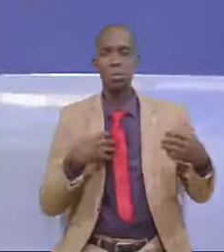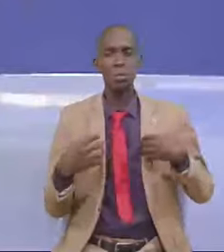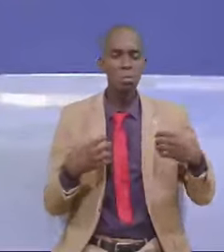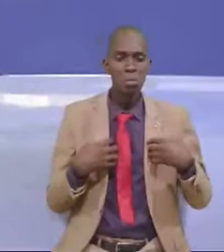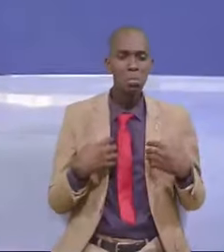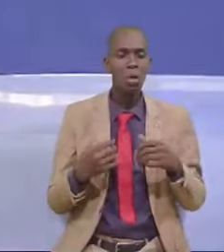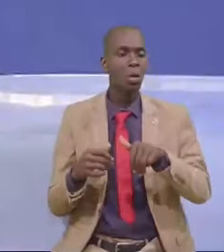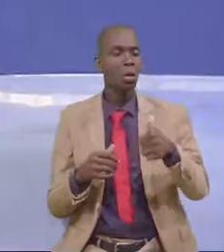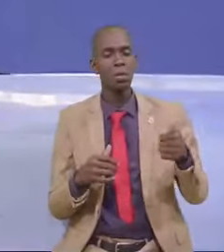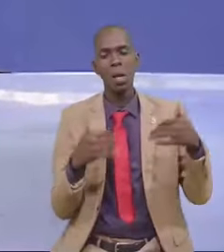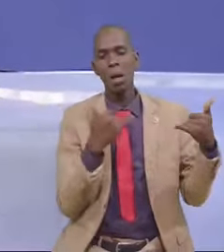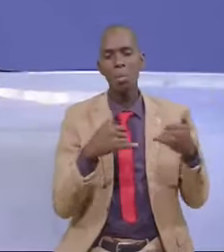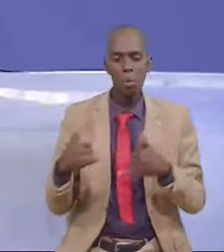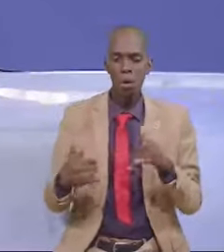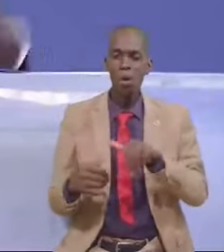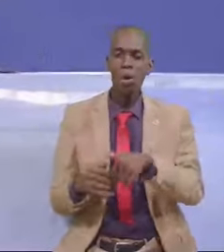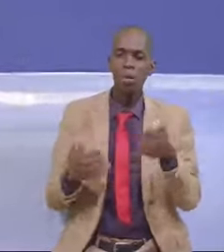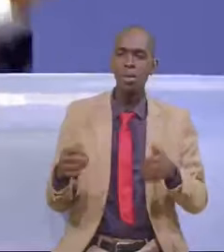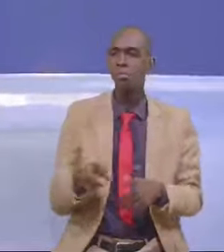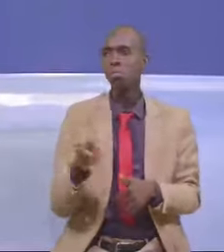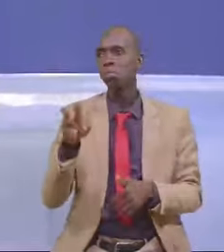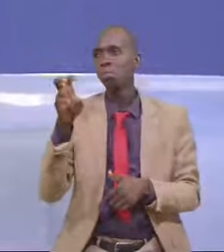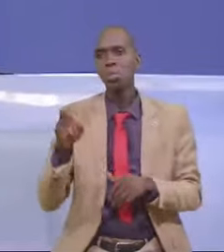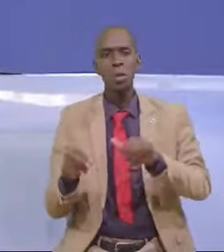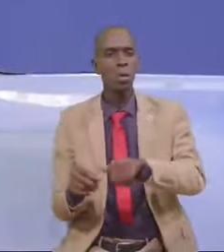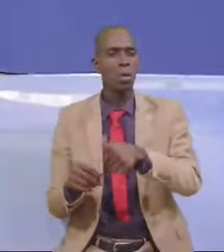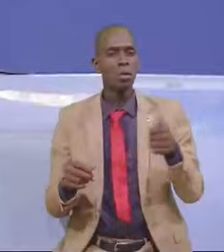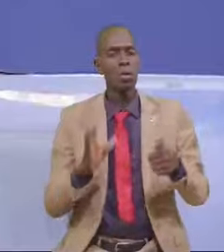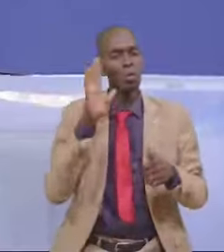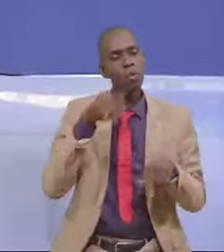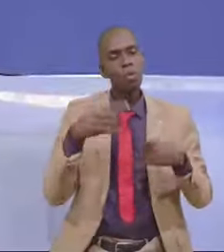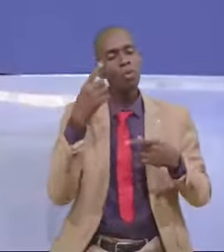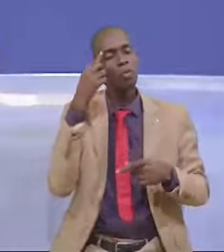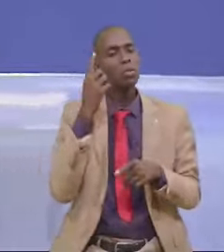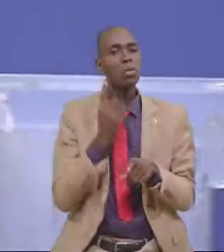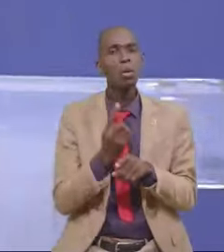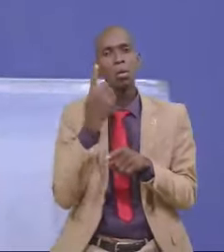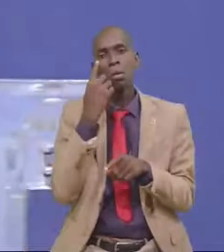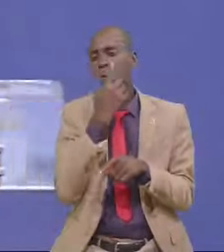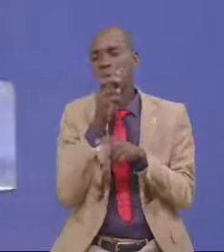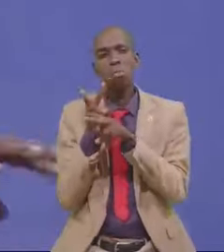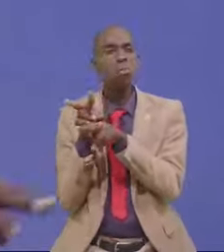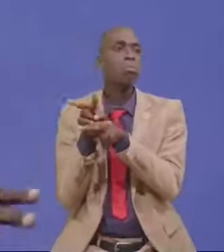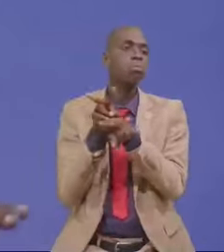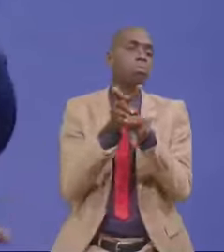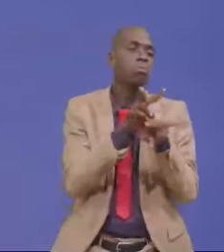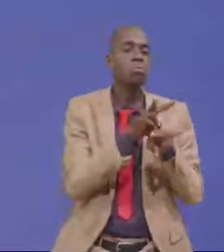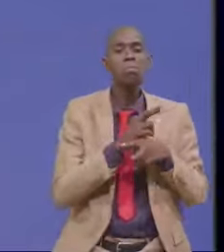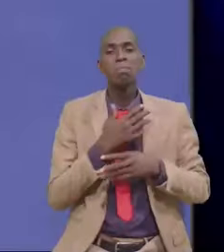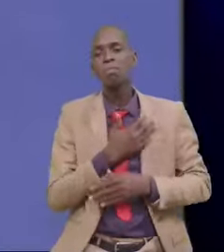voyager. Les autres iront pour les observations.